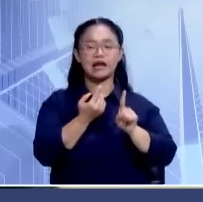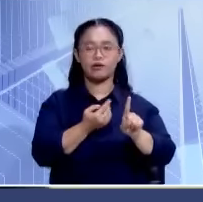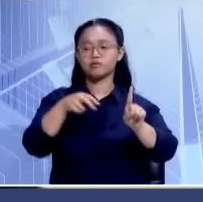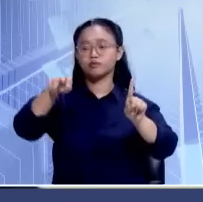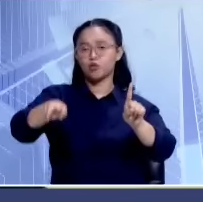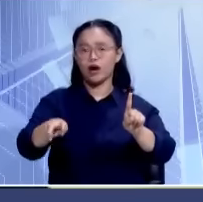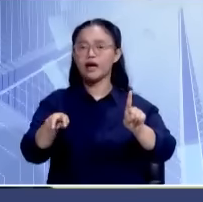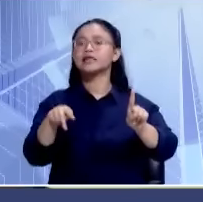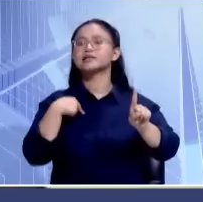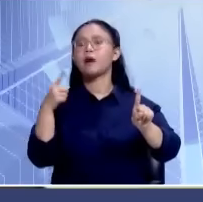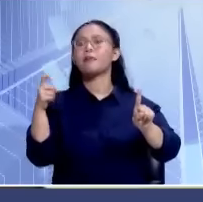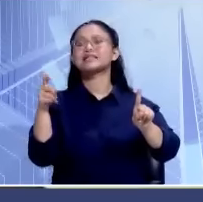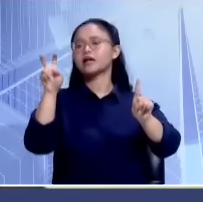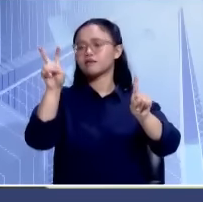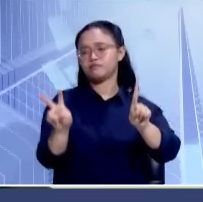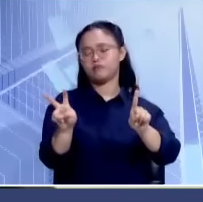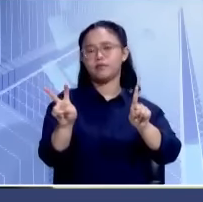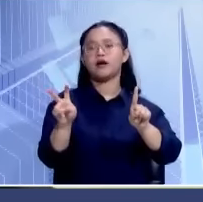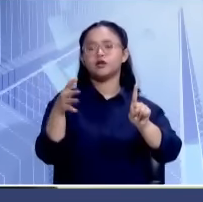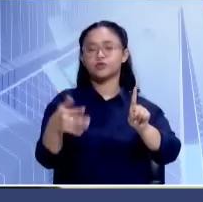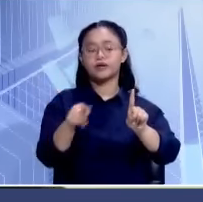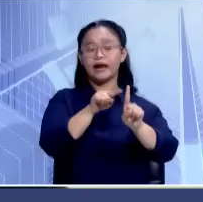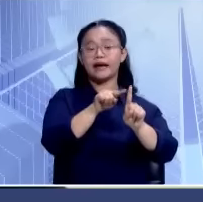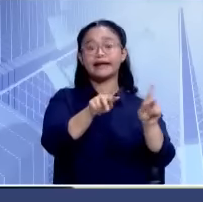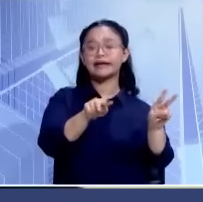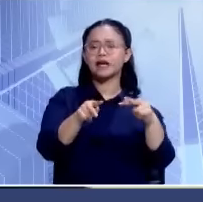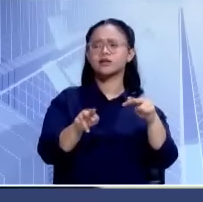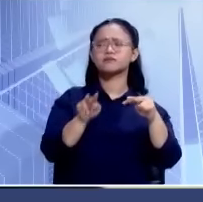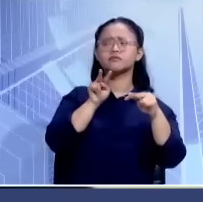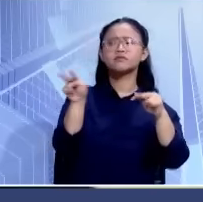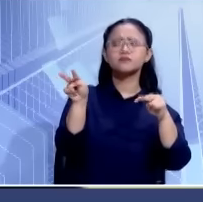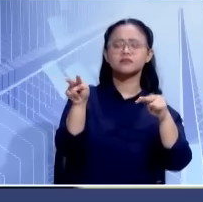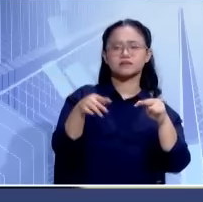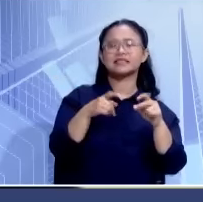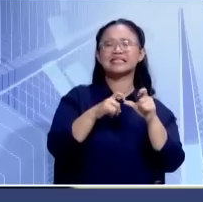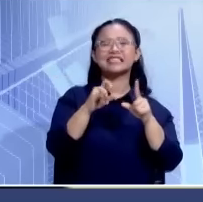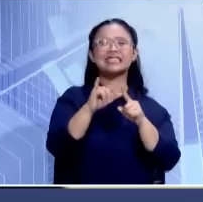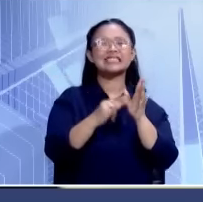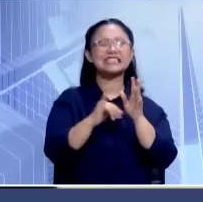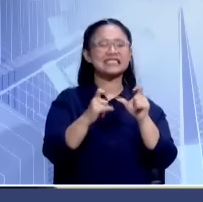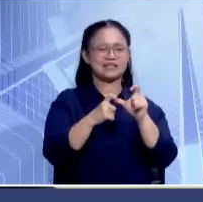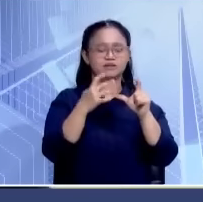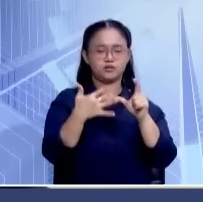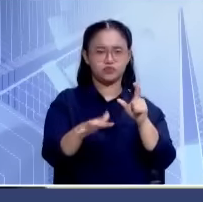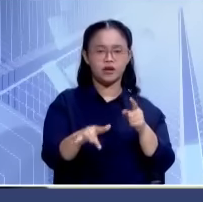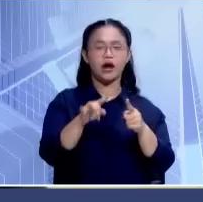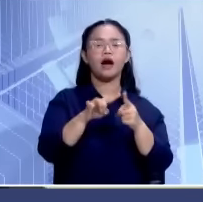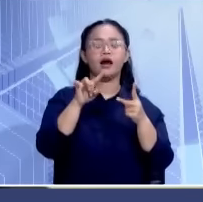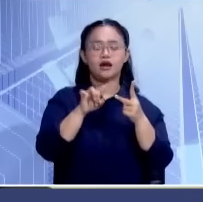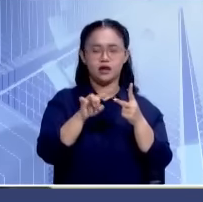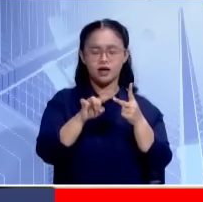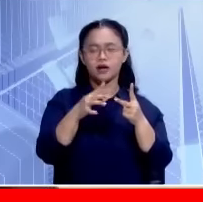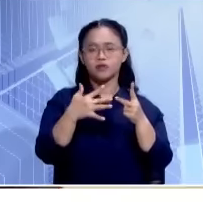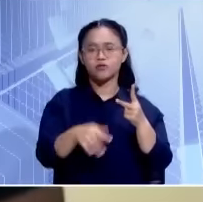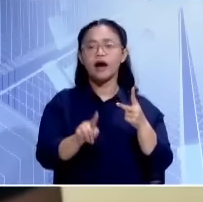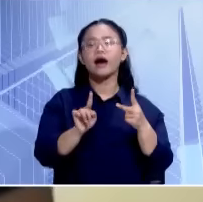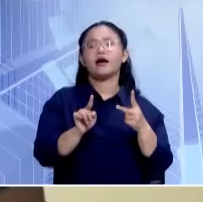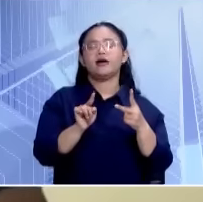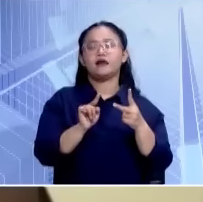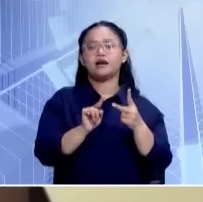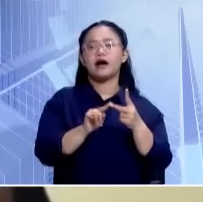sehingga dengan kesadaran dan dibimbing oleh keluarga yang bersangkutan menyerahkan diri